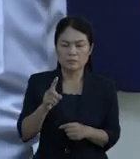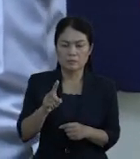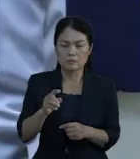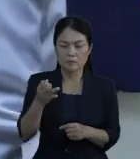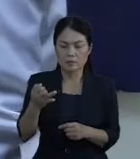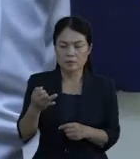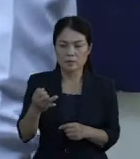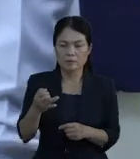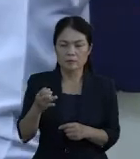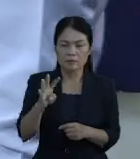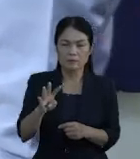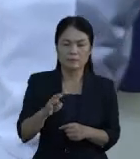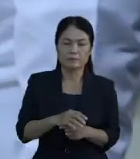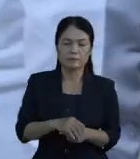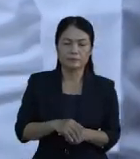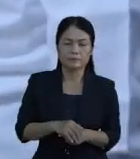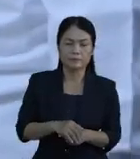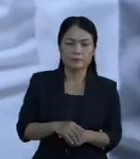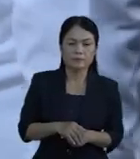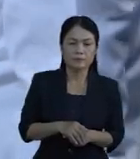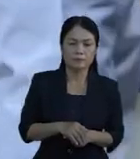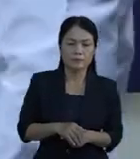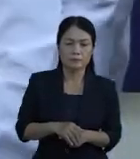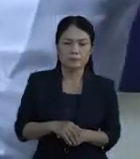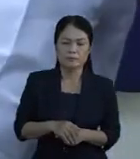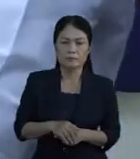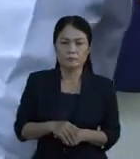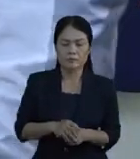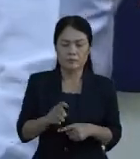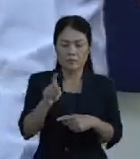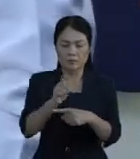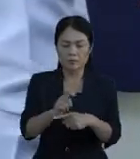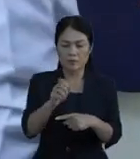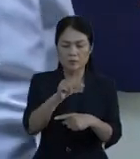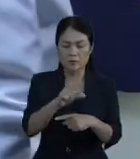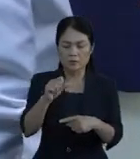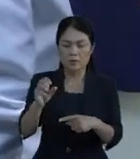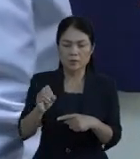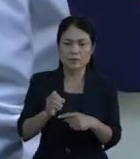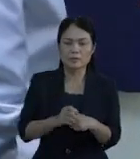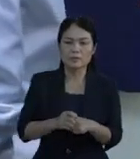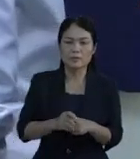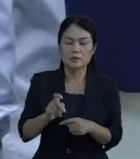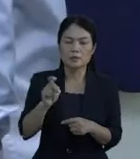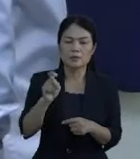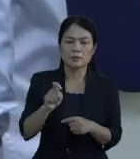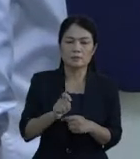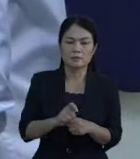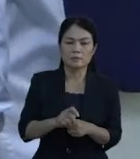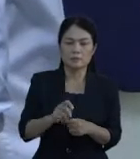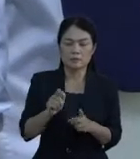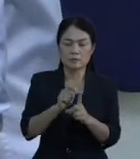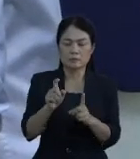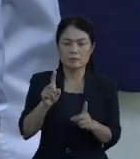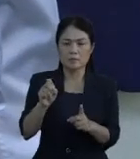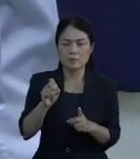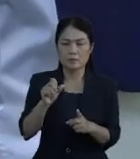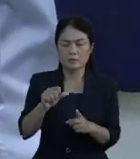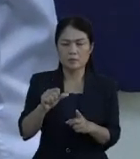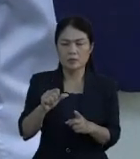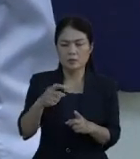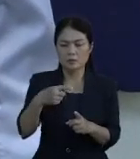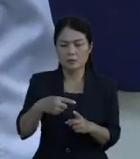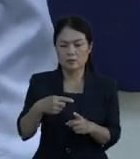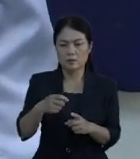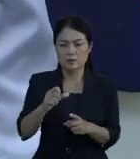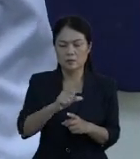chất sập buồn và một cốt từ tung sàn và khó nhé rìa đắp rồi